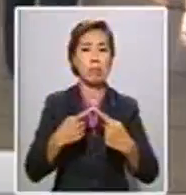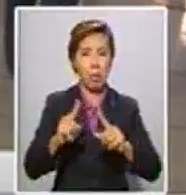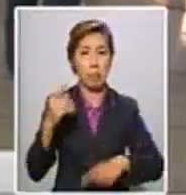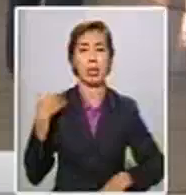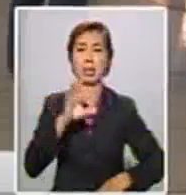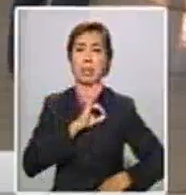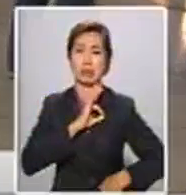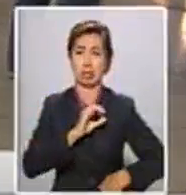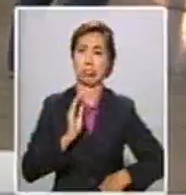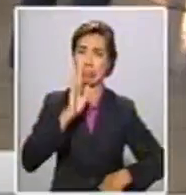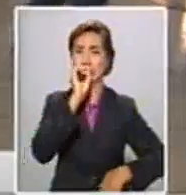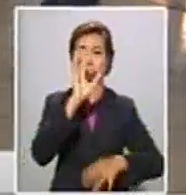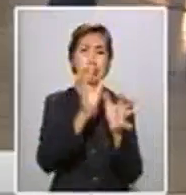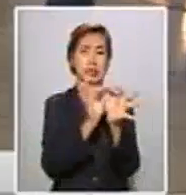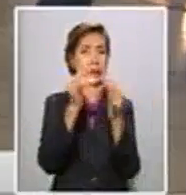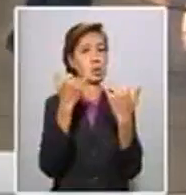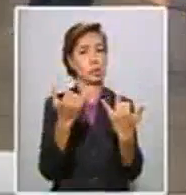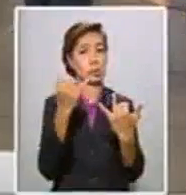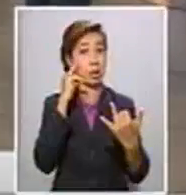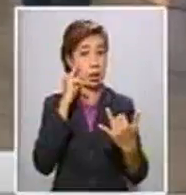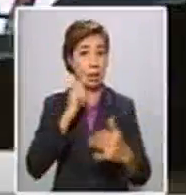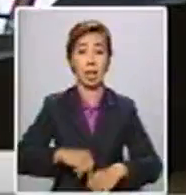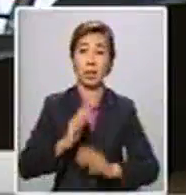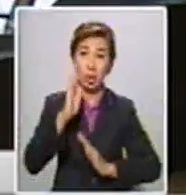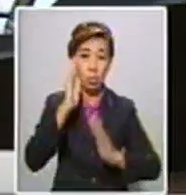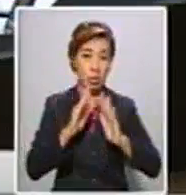ครับว่าการลงมติในวันนี้ไม่มีการล็อบบี้ครับ